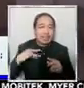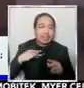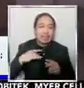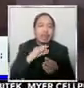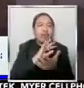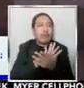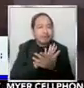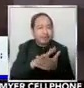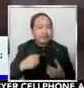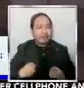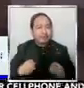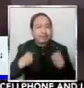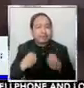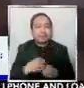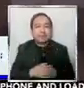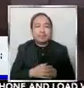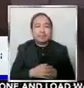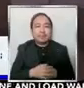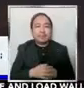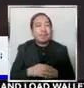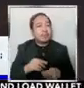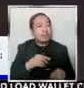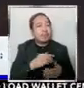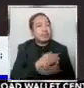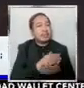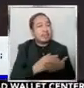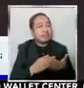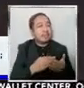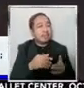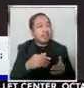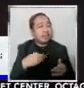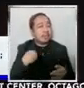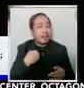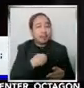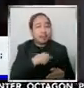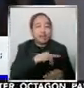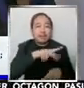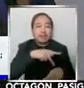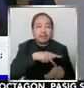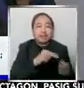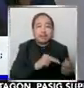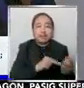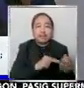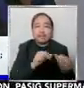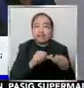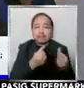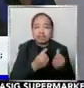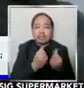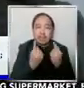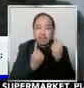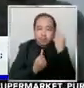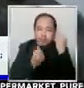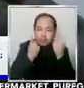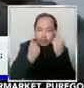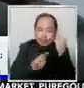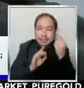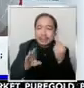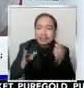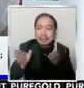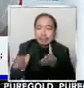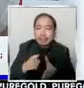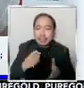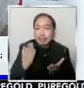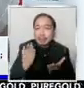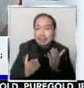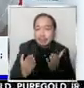Ang ilang miyembro ng Philippine Nurses Association may pangamba sa plano. Baka lalo anilang dumami ang kaso ng